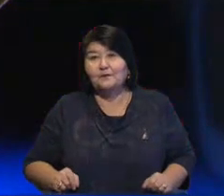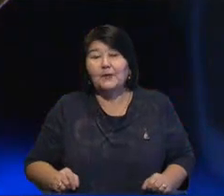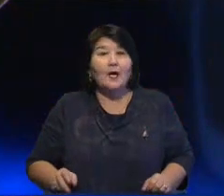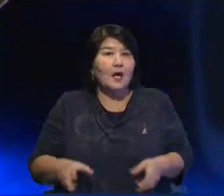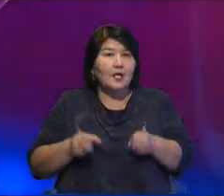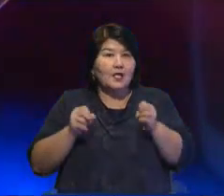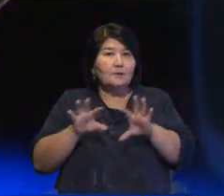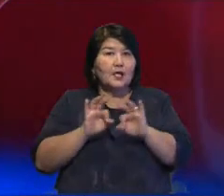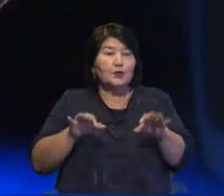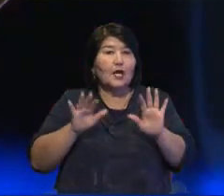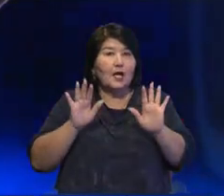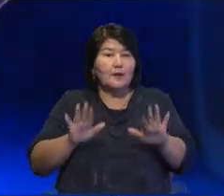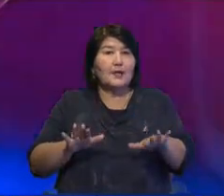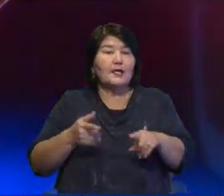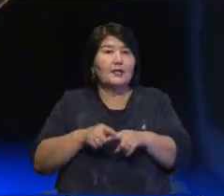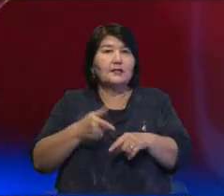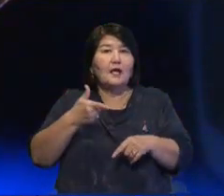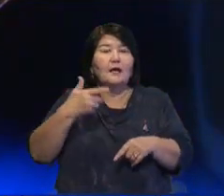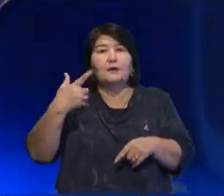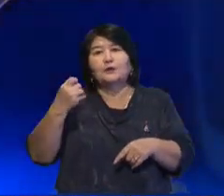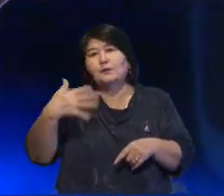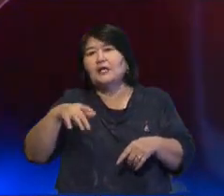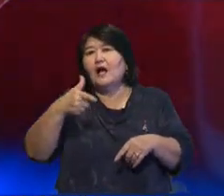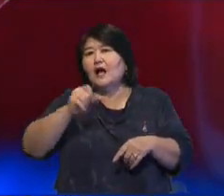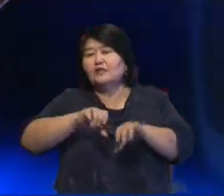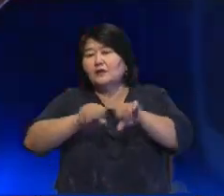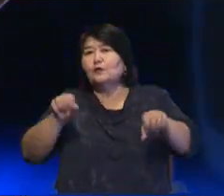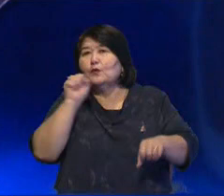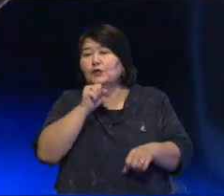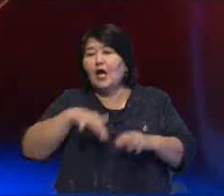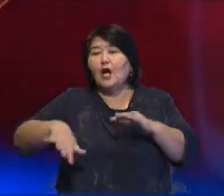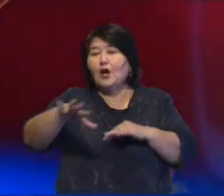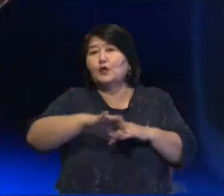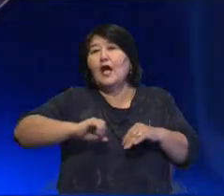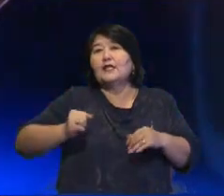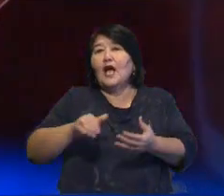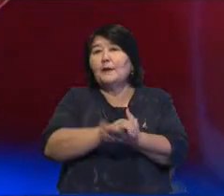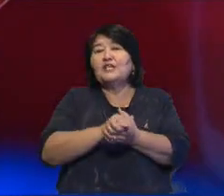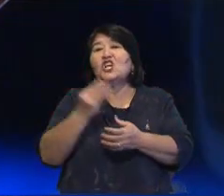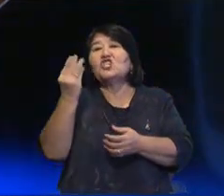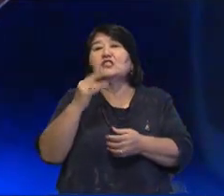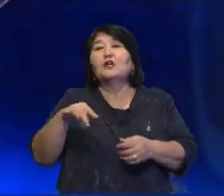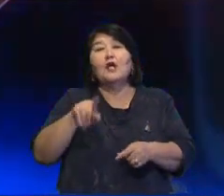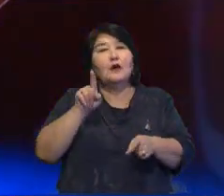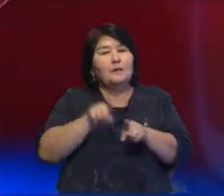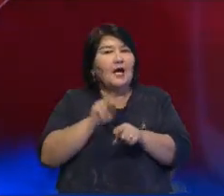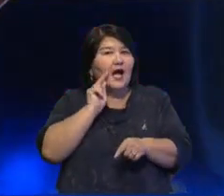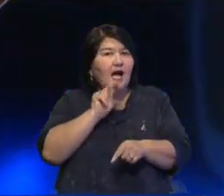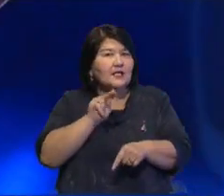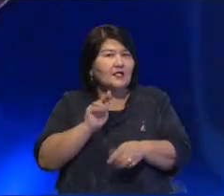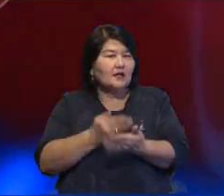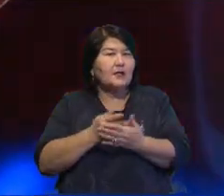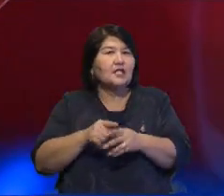криминальная хроника несколько десятков газовых труб было похищено с территории одного из товарищей чилийского района подозреваемые в